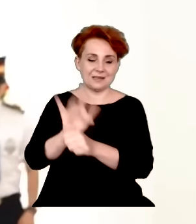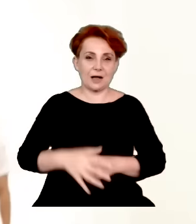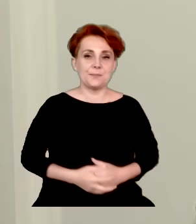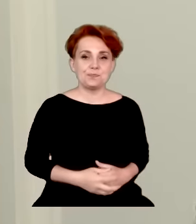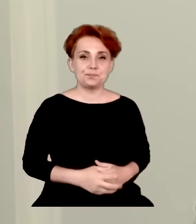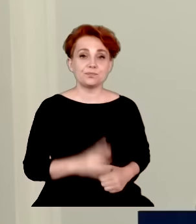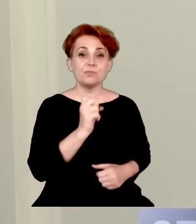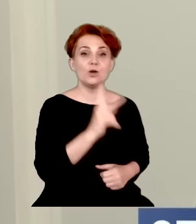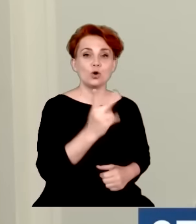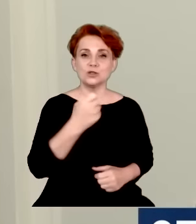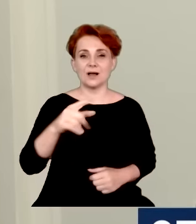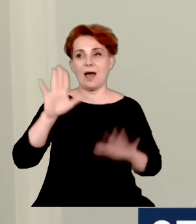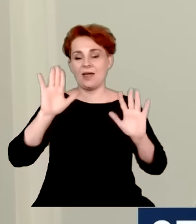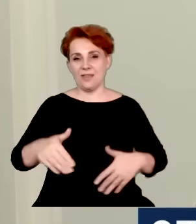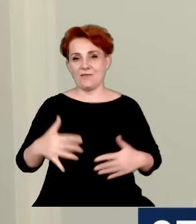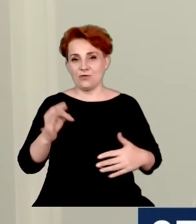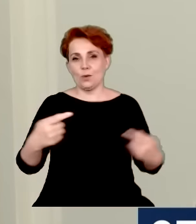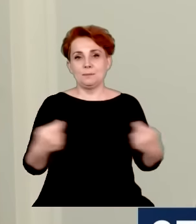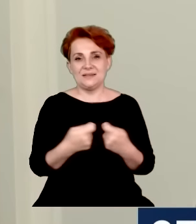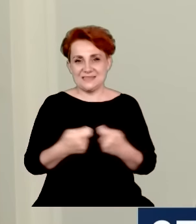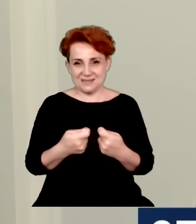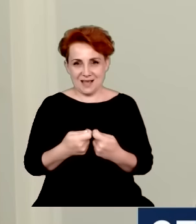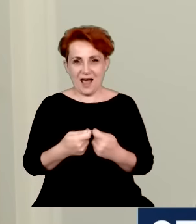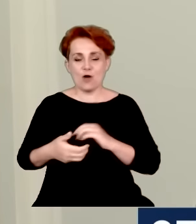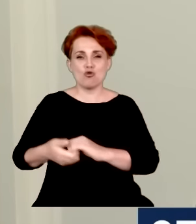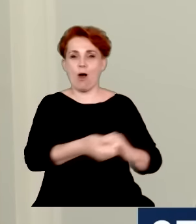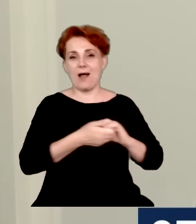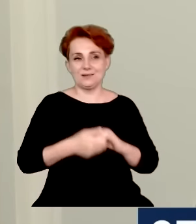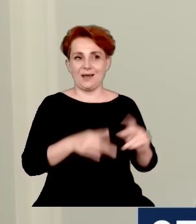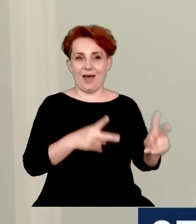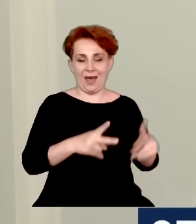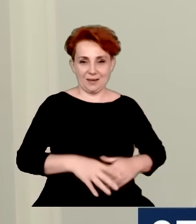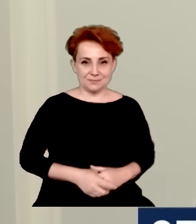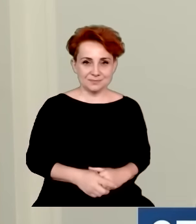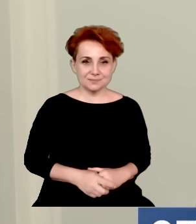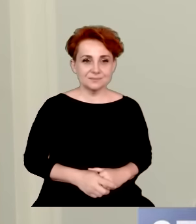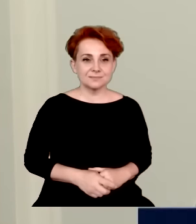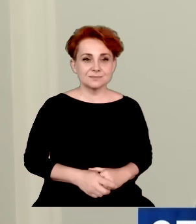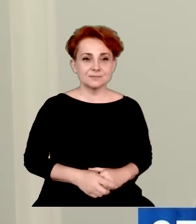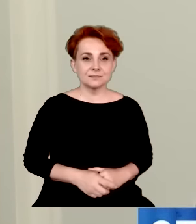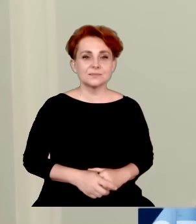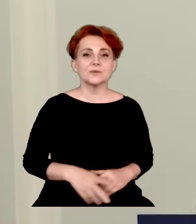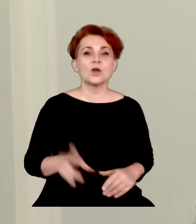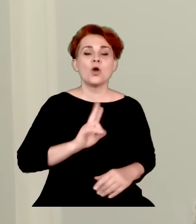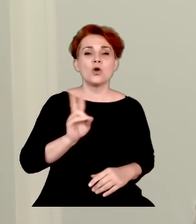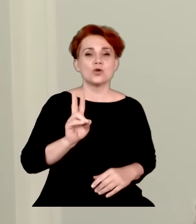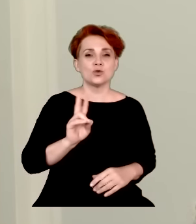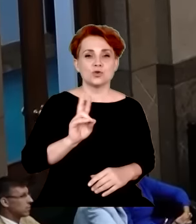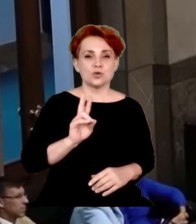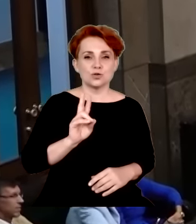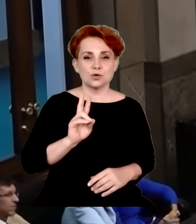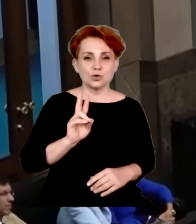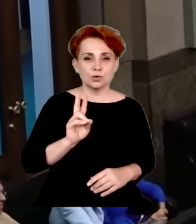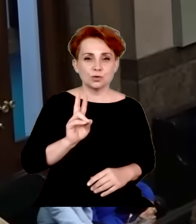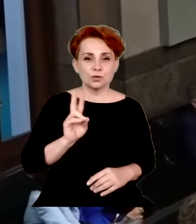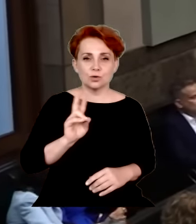najbliższy koalicjant. Powiedziałbym z angielska don't mess with Władek, a dla tych, którzy językiem Szekspira nie władają, nie zaczynajcie